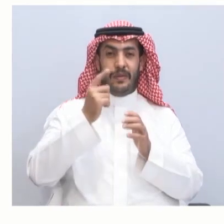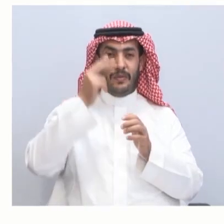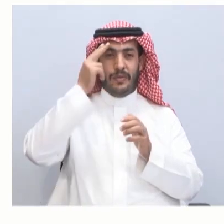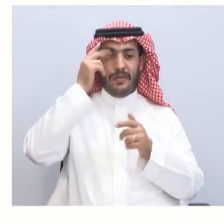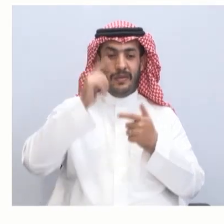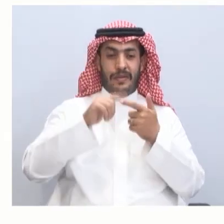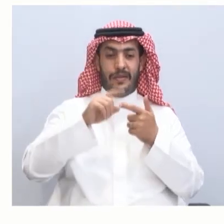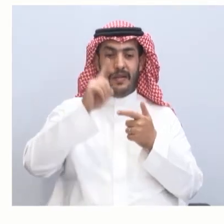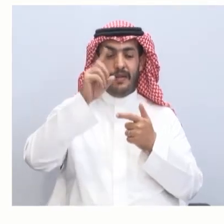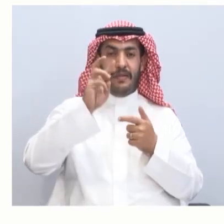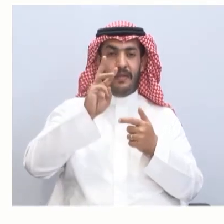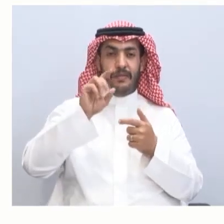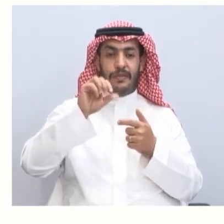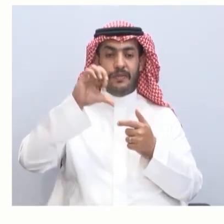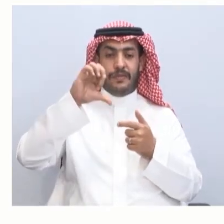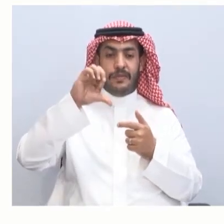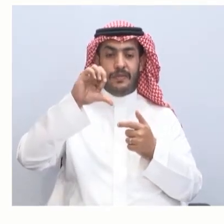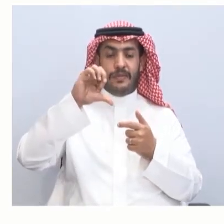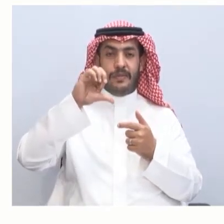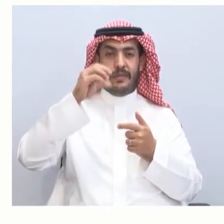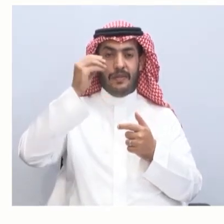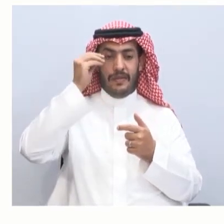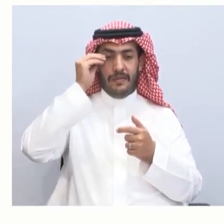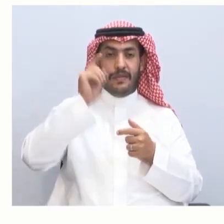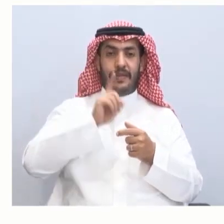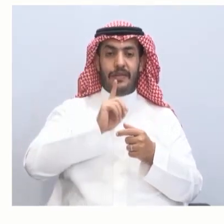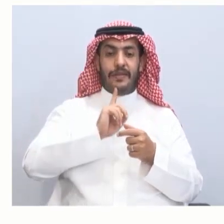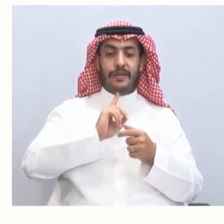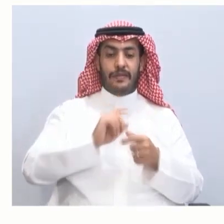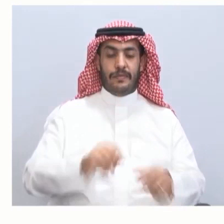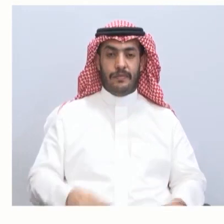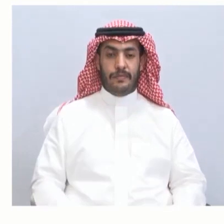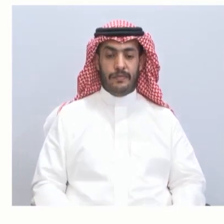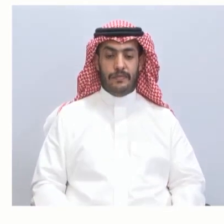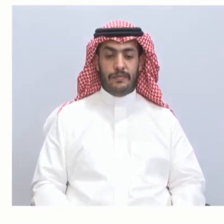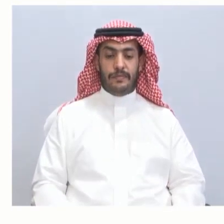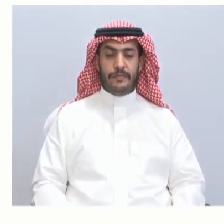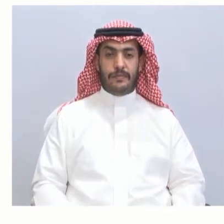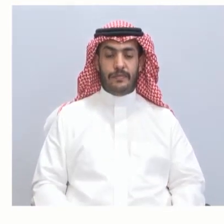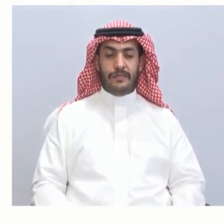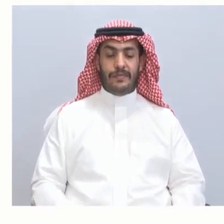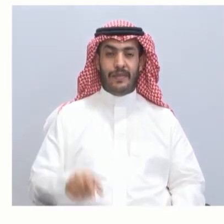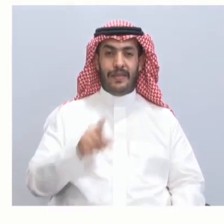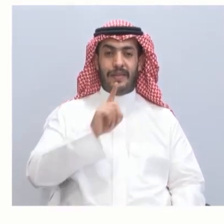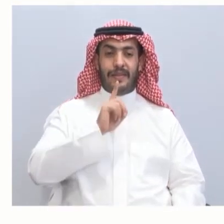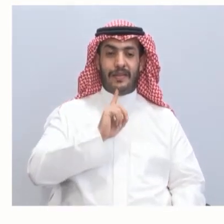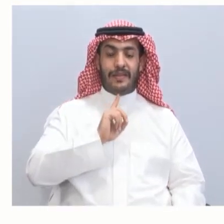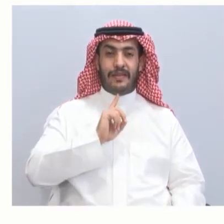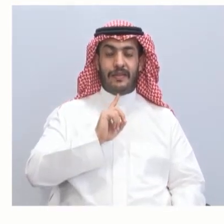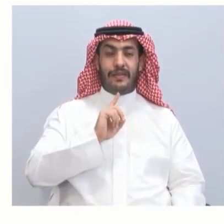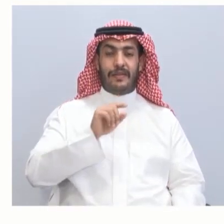1309 وتذكروا هذا التاريخ ابنائي وبناتي الطلاب في هذا التاريخ